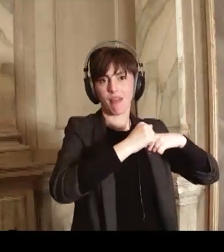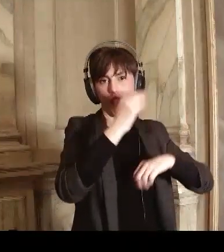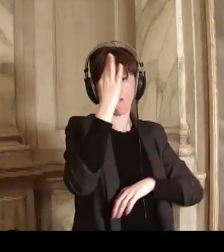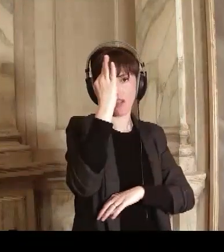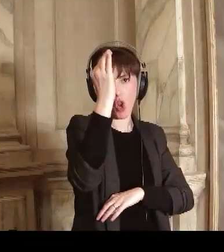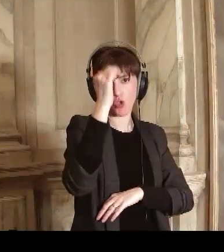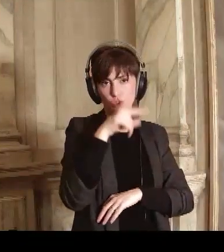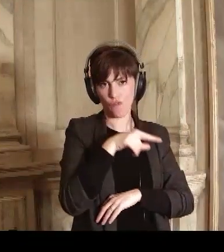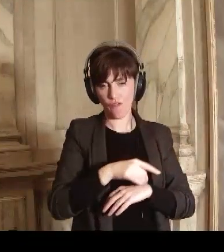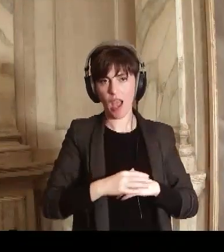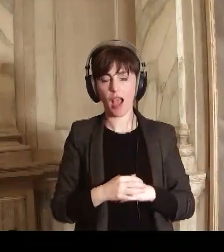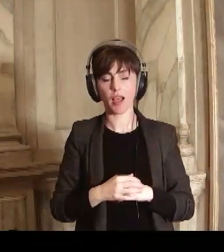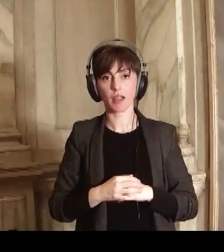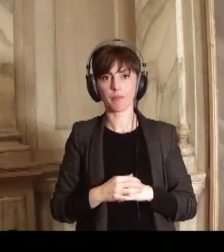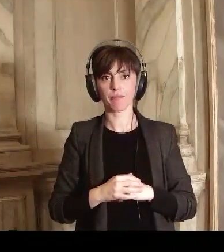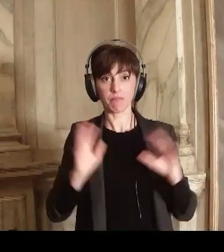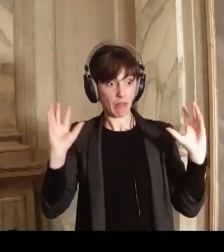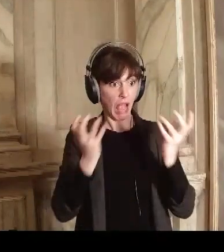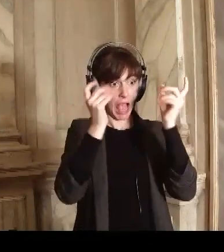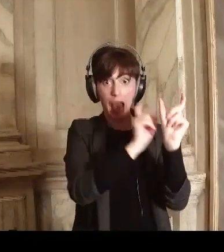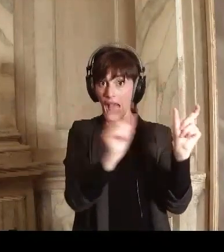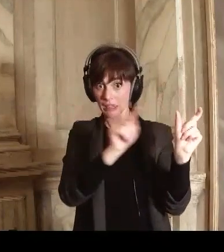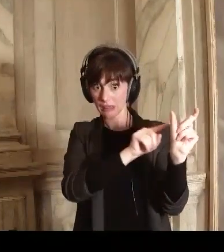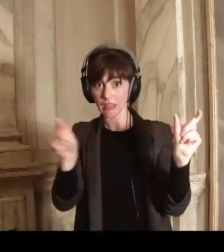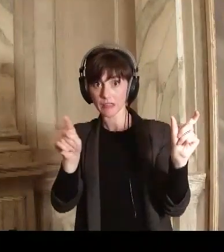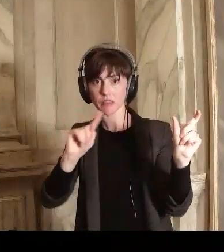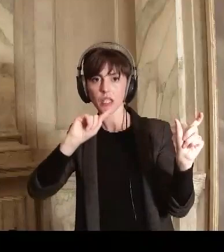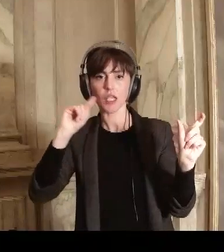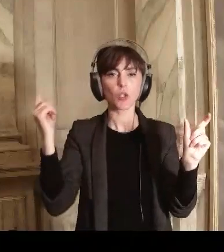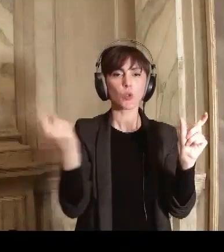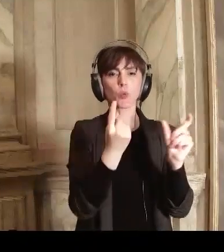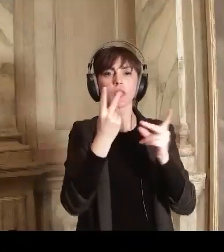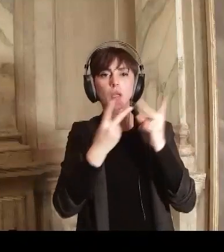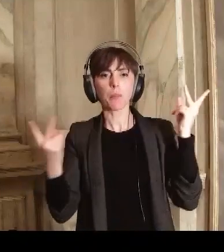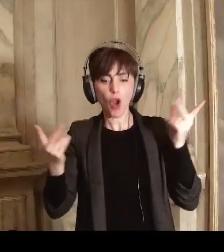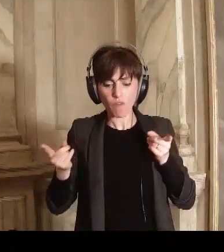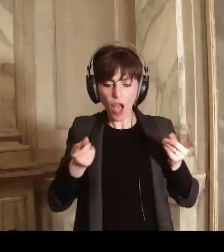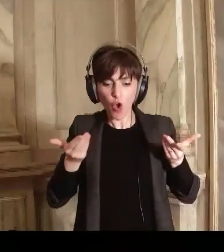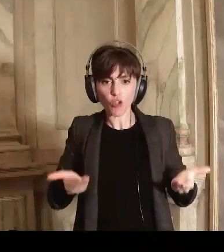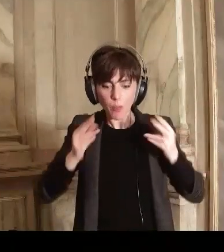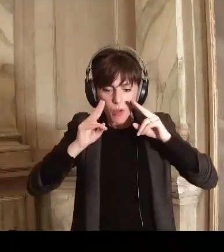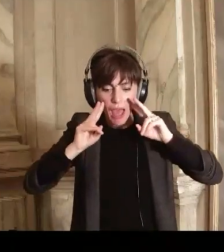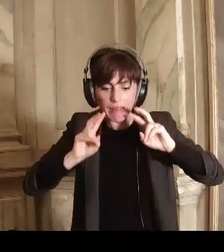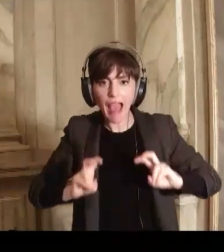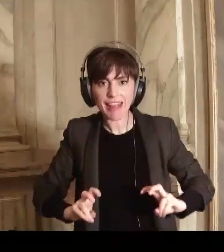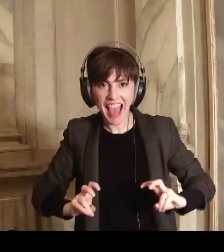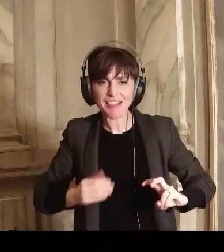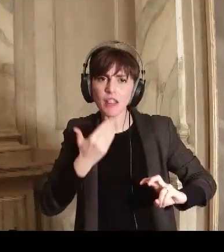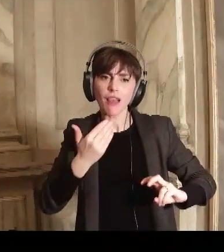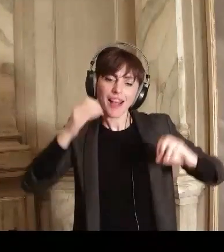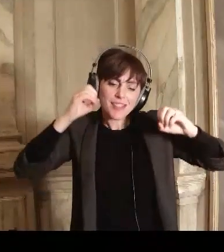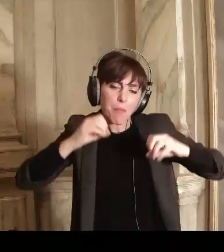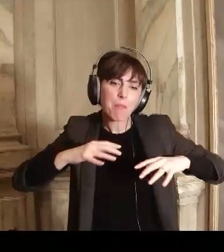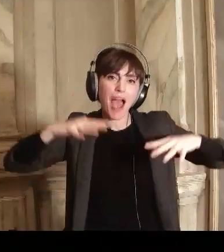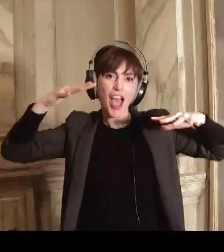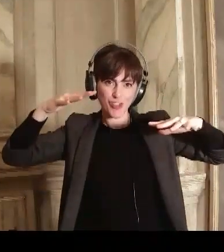legato all'altro dalla necessità di progettare il contemporaneo con cotanta magia rivelatrice, una cometa luminosa